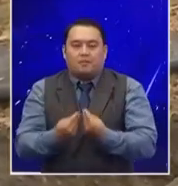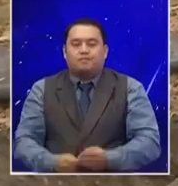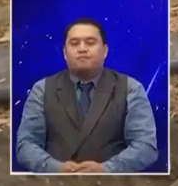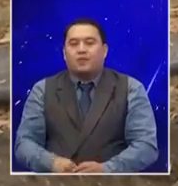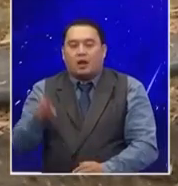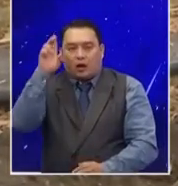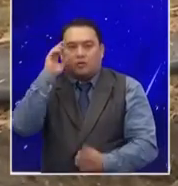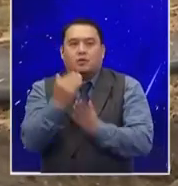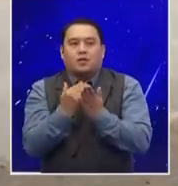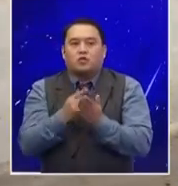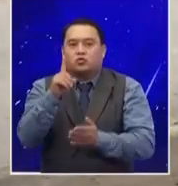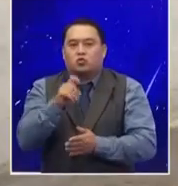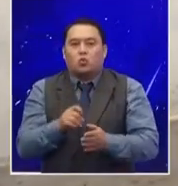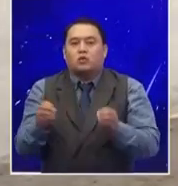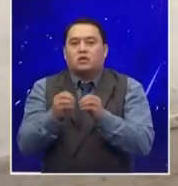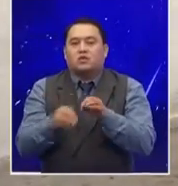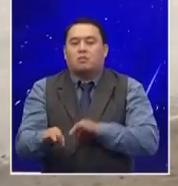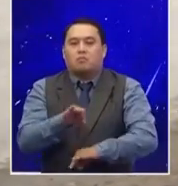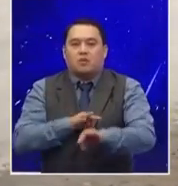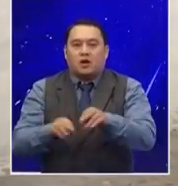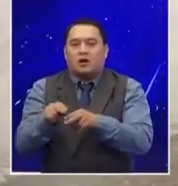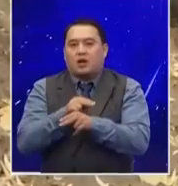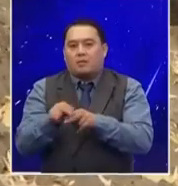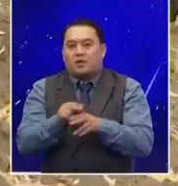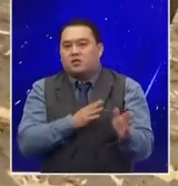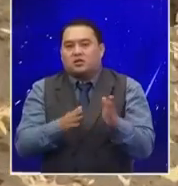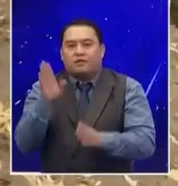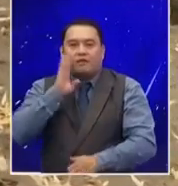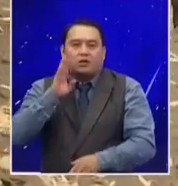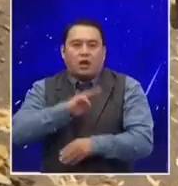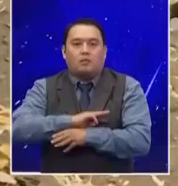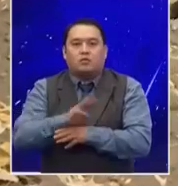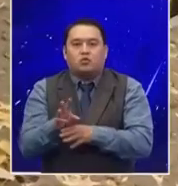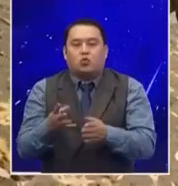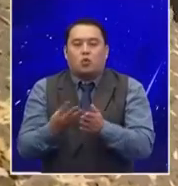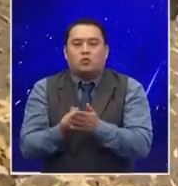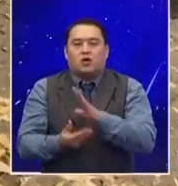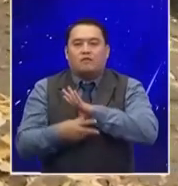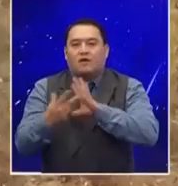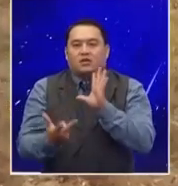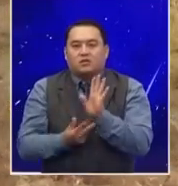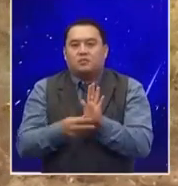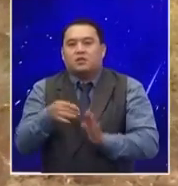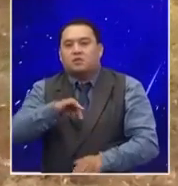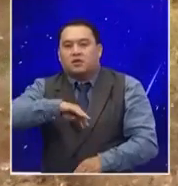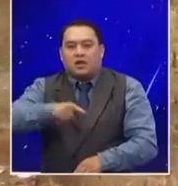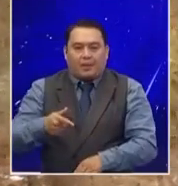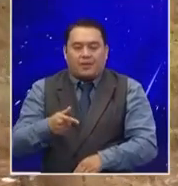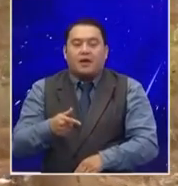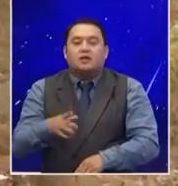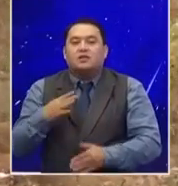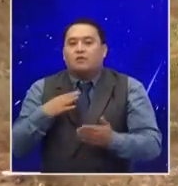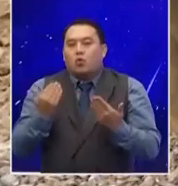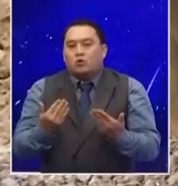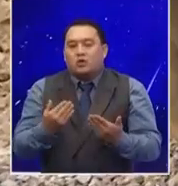госпрограмм реализуется 110 проектов по строительству и капремонту систем водоснабжения на общую сумму 18 миллиардов тенге. Кроме того, на